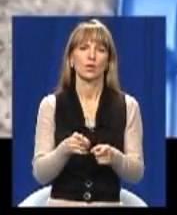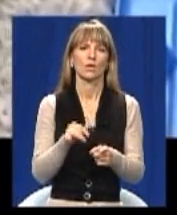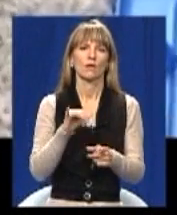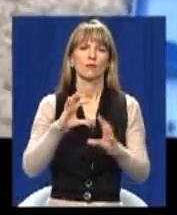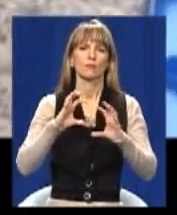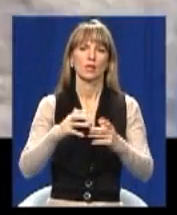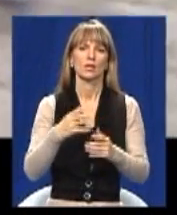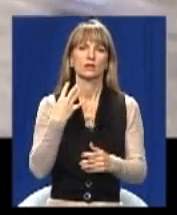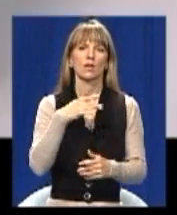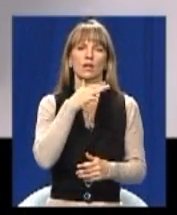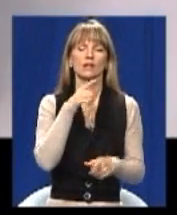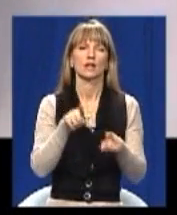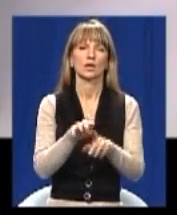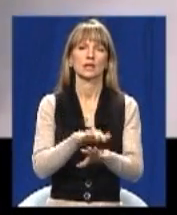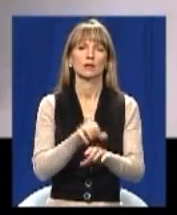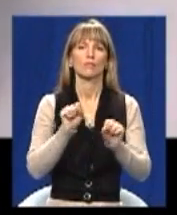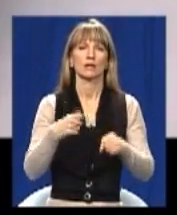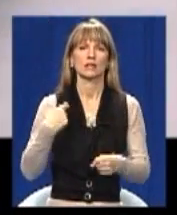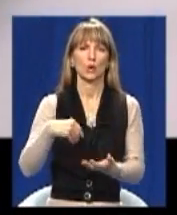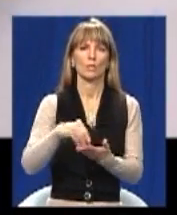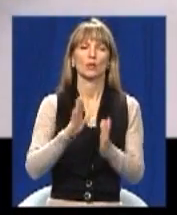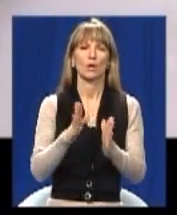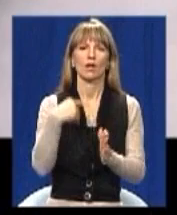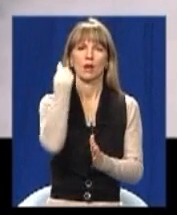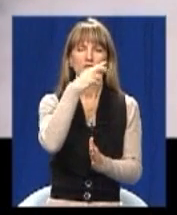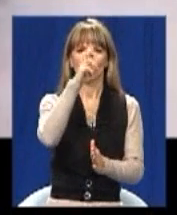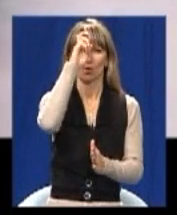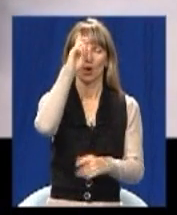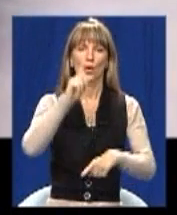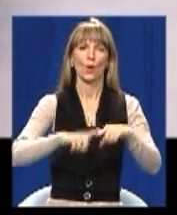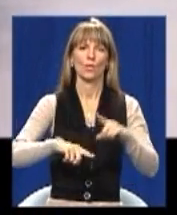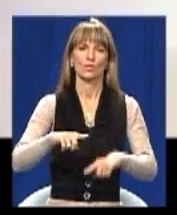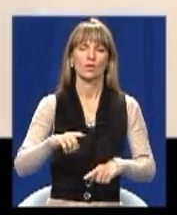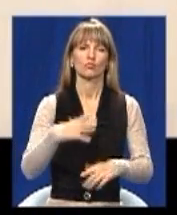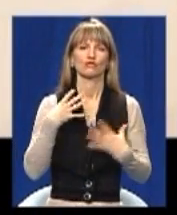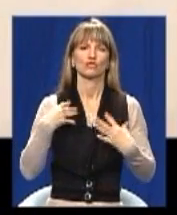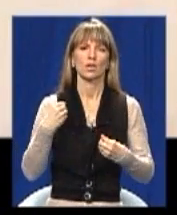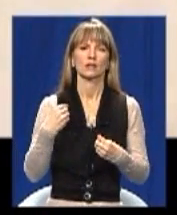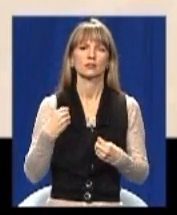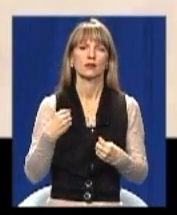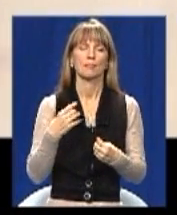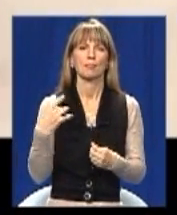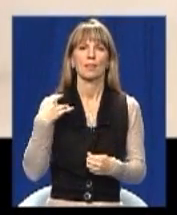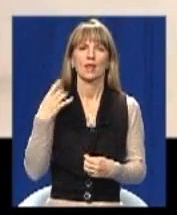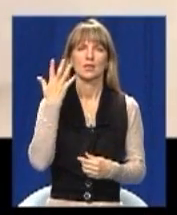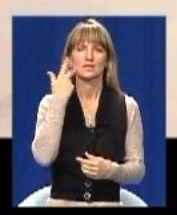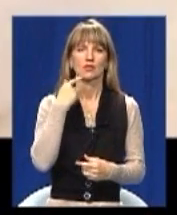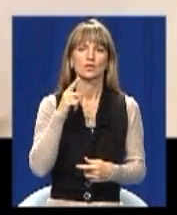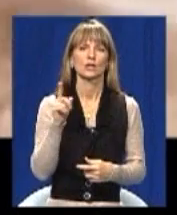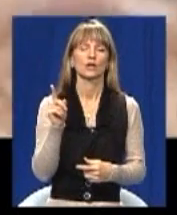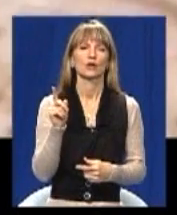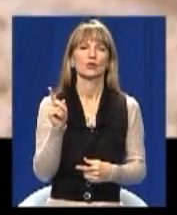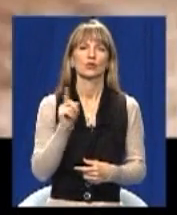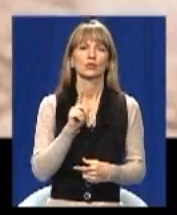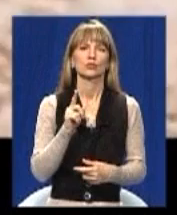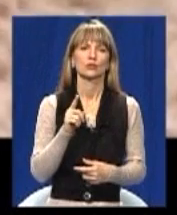У стародавніх роках таку кицьку могли собі дозволити тільки особи королівського роду. Шерсть тварин переважно білого кольору, що вказує